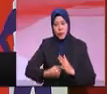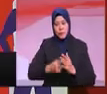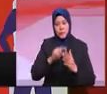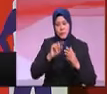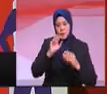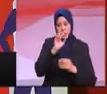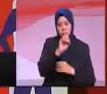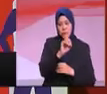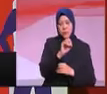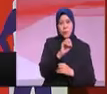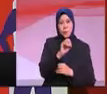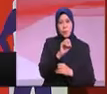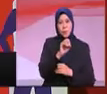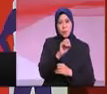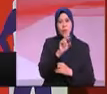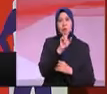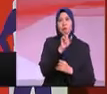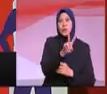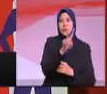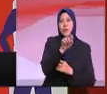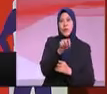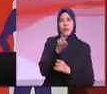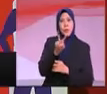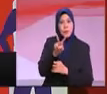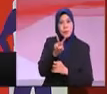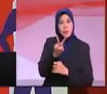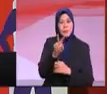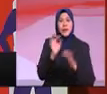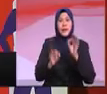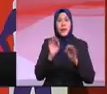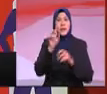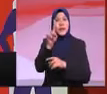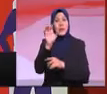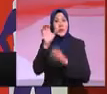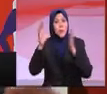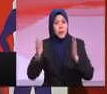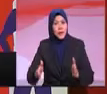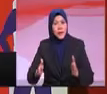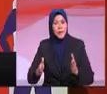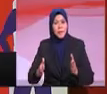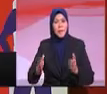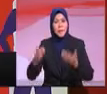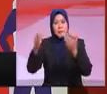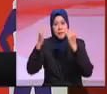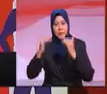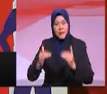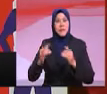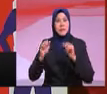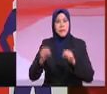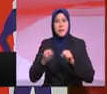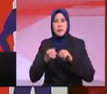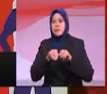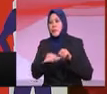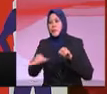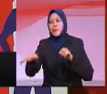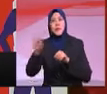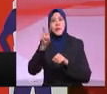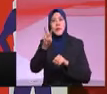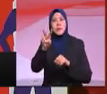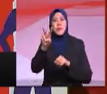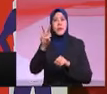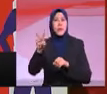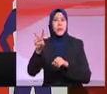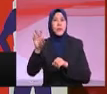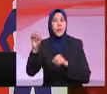kosong, R0 ialah 2.2. Berarti kalau 100 orang, kitaran kedua dia akan menjangkiti 220